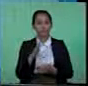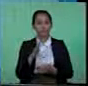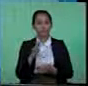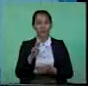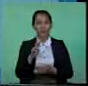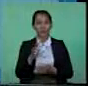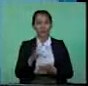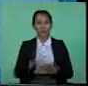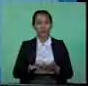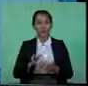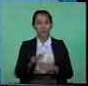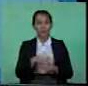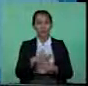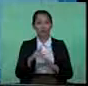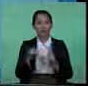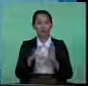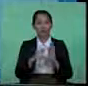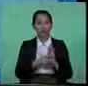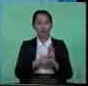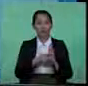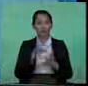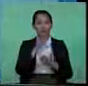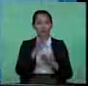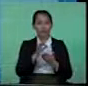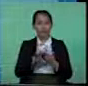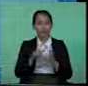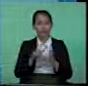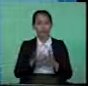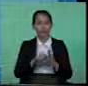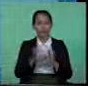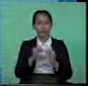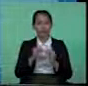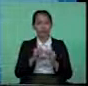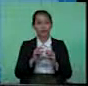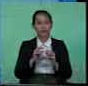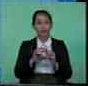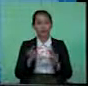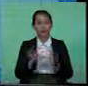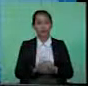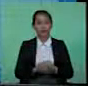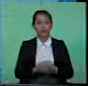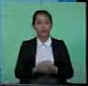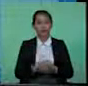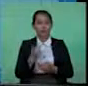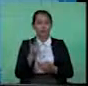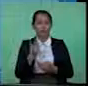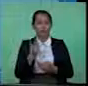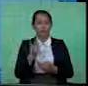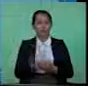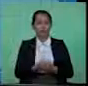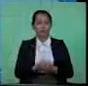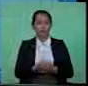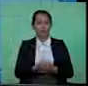4270 bo'luv 7 bo'linma 610 ga teng. 3-chi ifodamiz